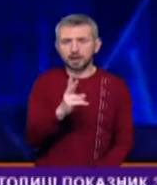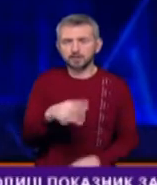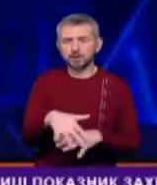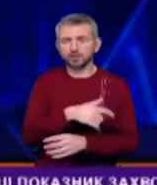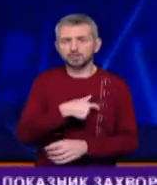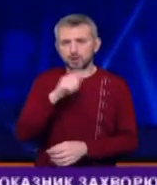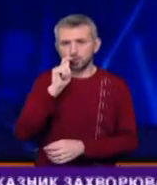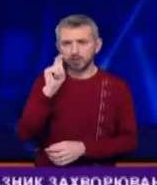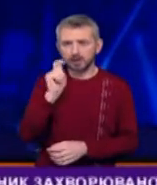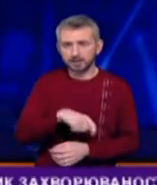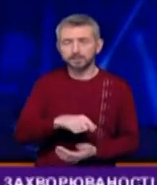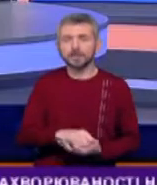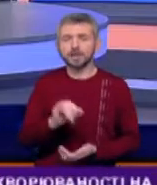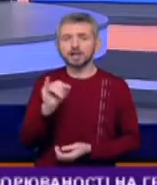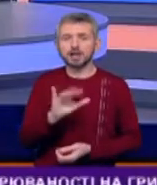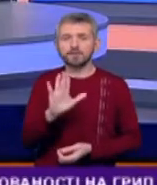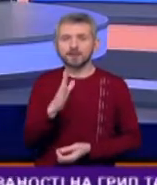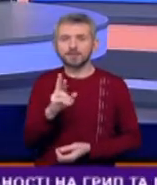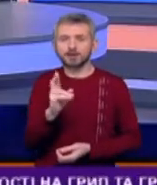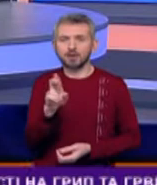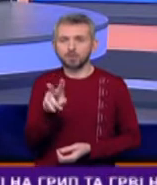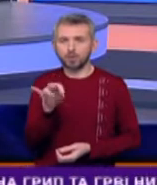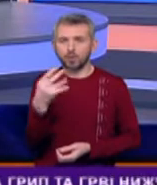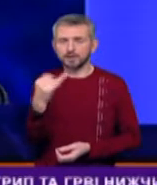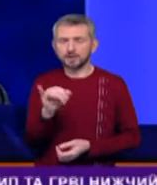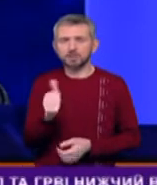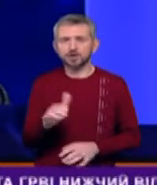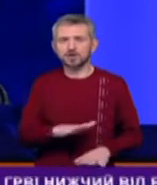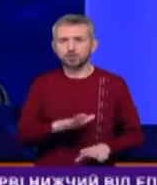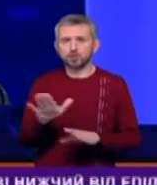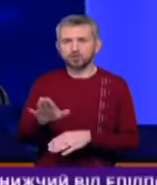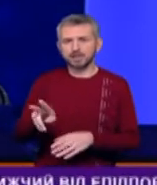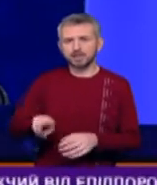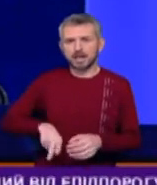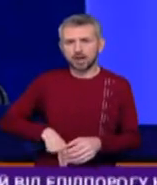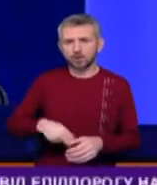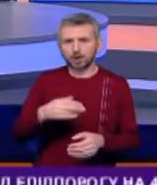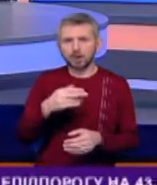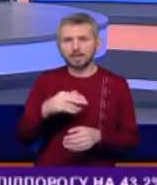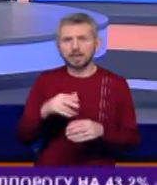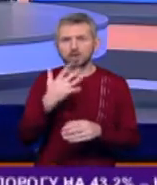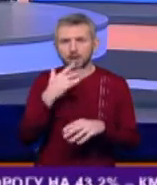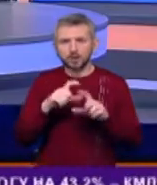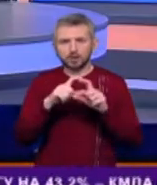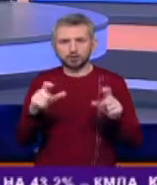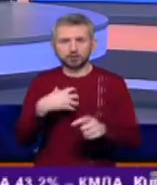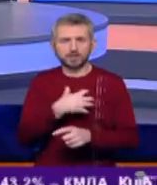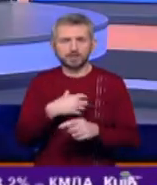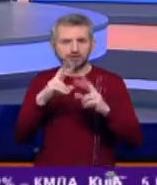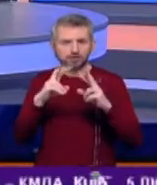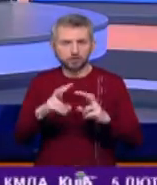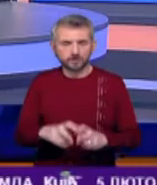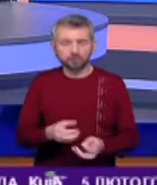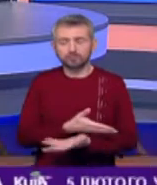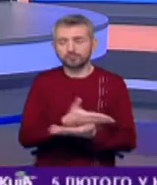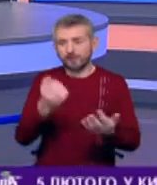є депутатом позафракційним. І Василь Яблонський, перший заступник директора Національного інституту стратегічних досліджень. Пане Василю, пане Остапе,